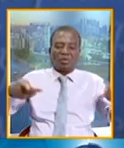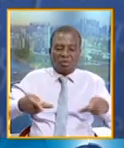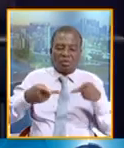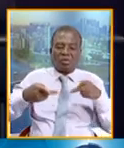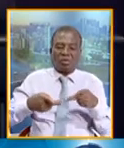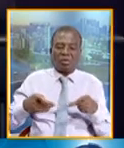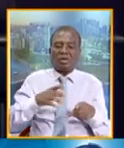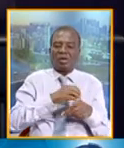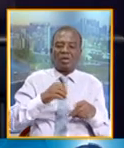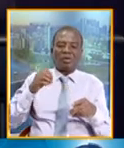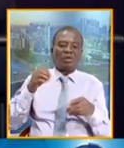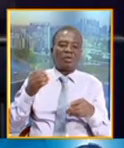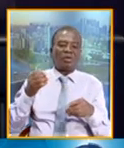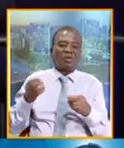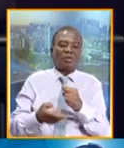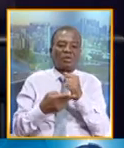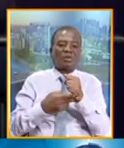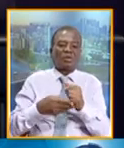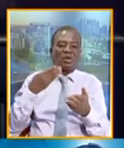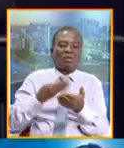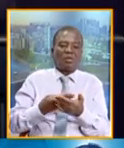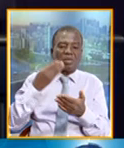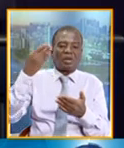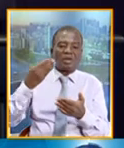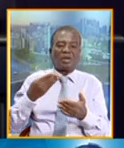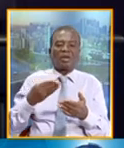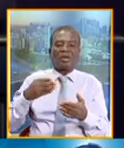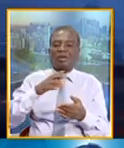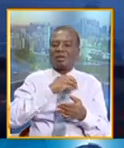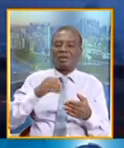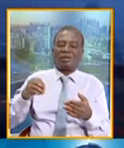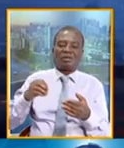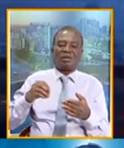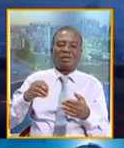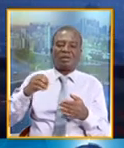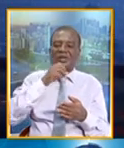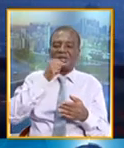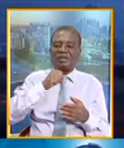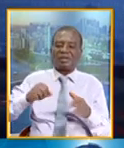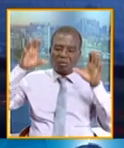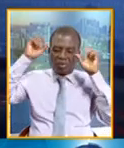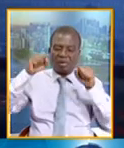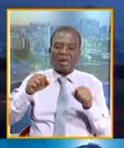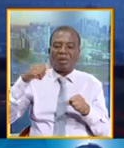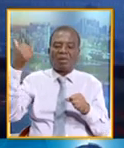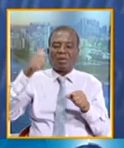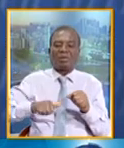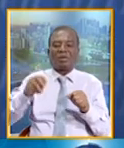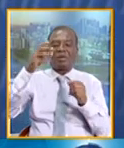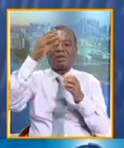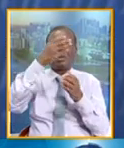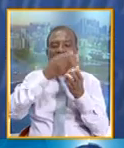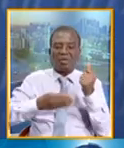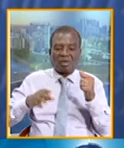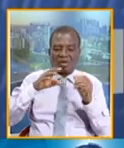le compte bancaire de Donald Trump en Chine ou encore l'emploi du fils de Joe Biden en Ukraine. Et il n'y a eu aucun manquement à l'éthique, a assuré